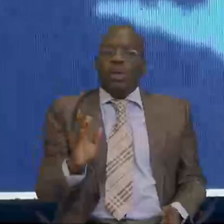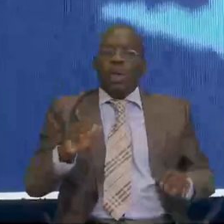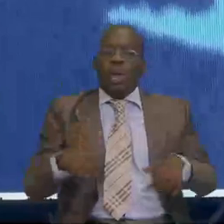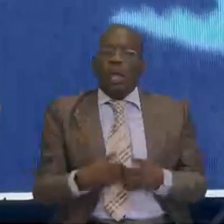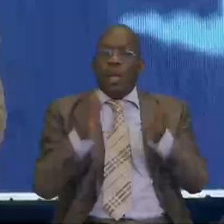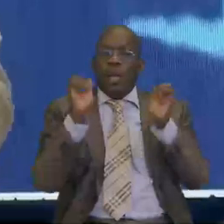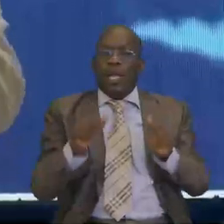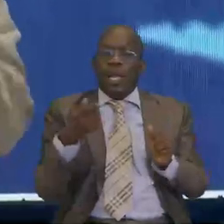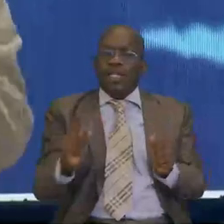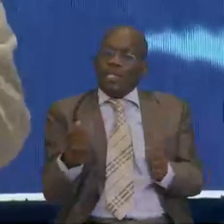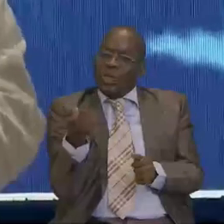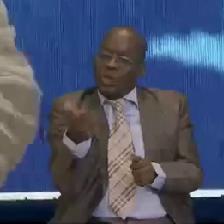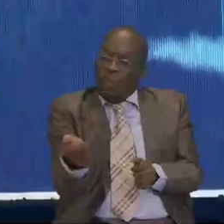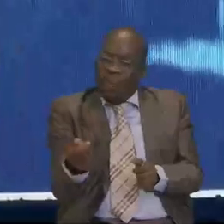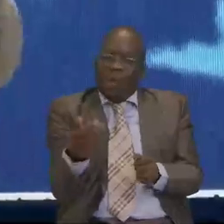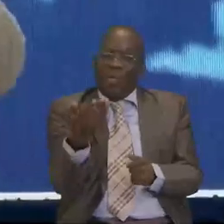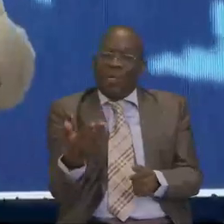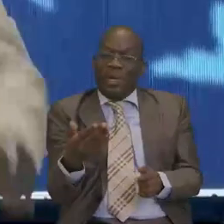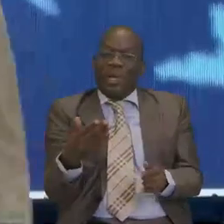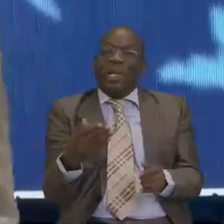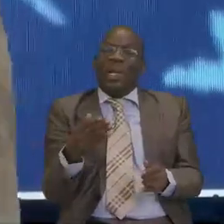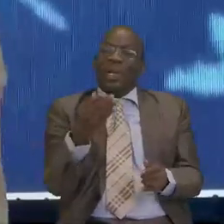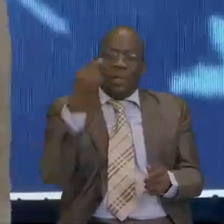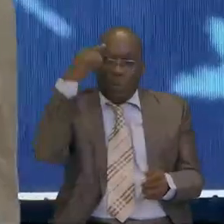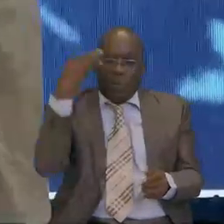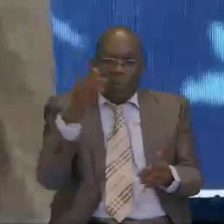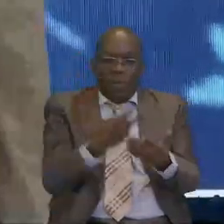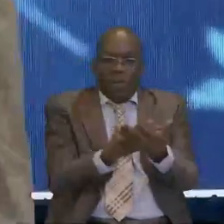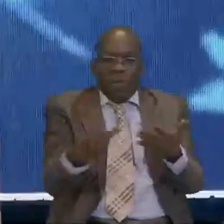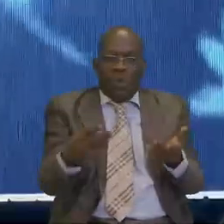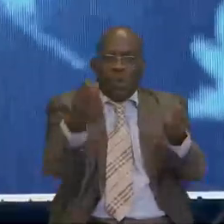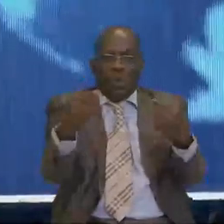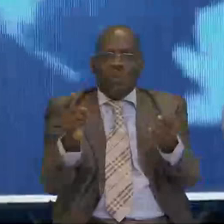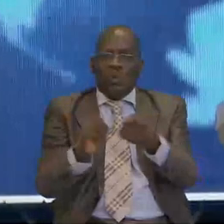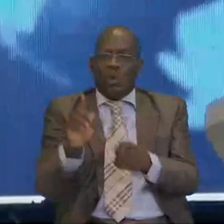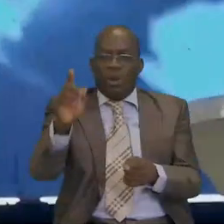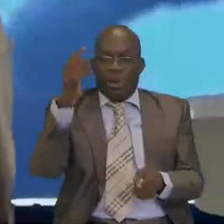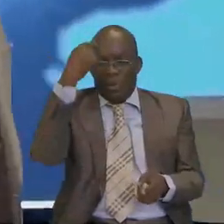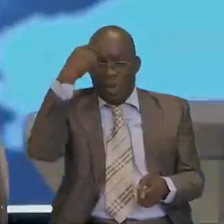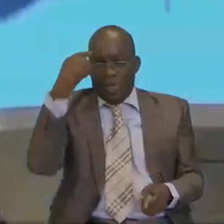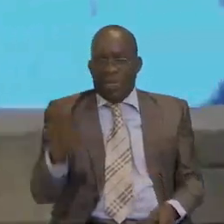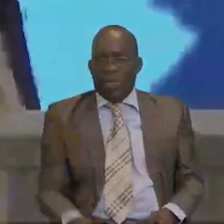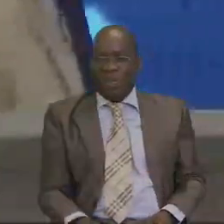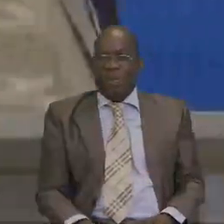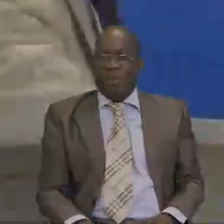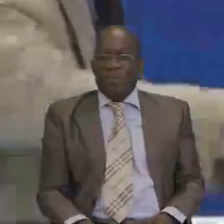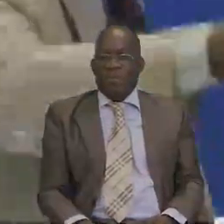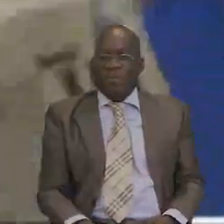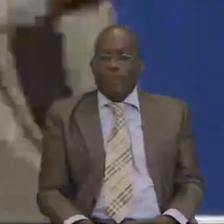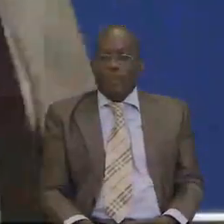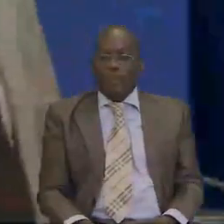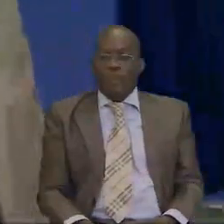Comment même une quelconque pensée d'échec peut surgir dans ta pensée?